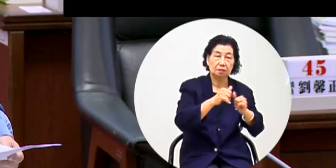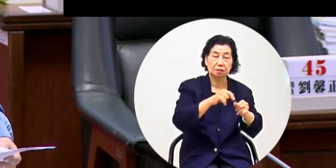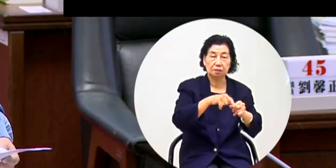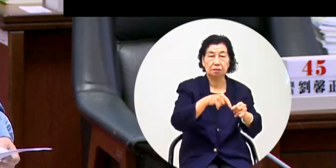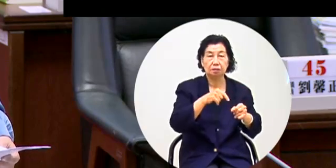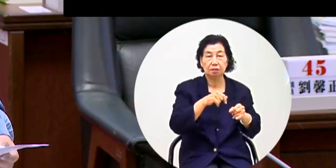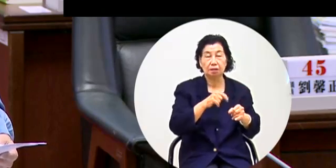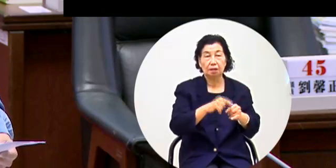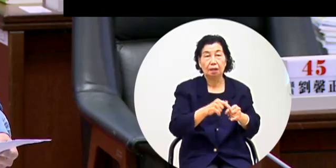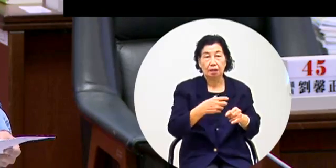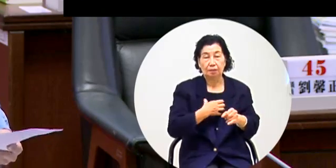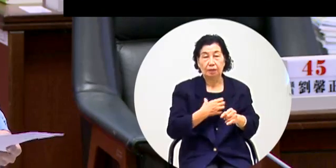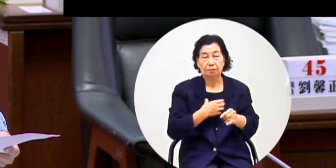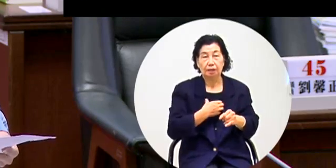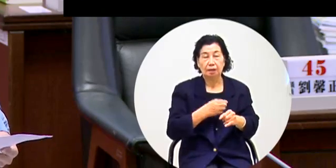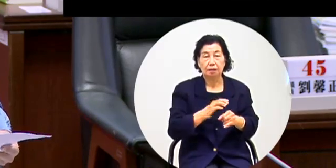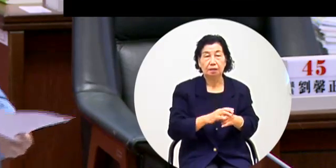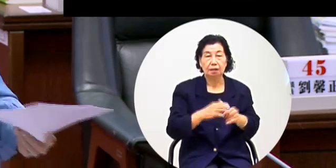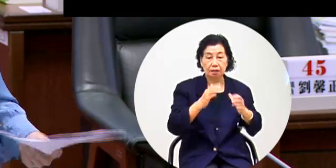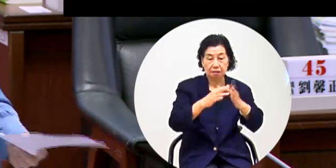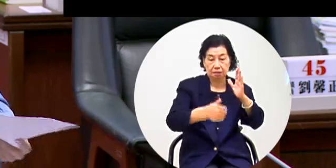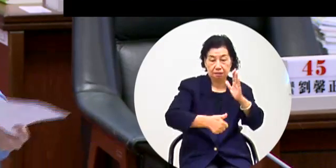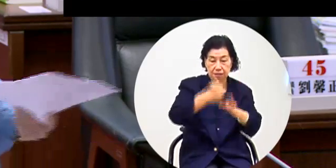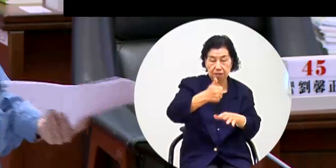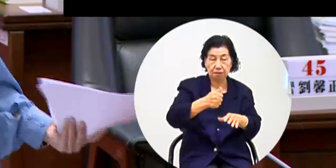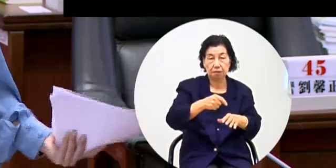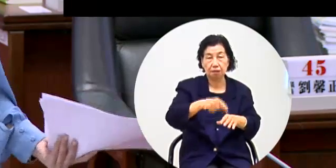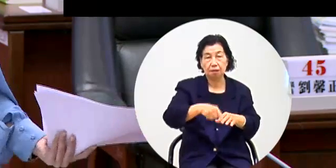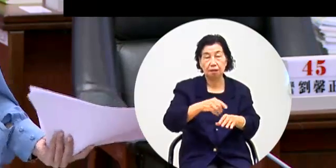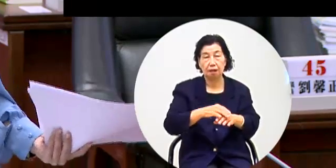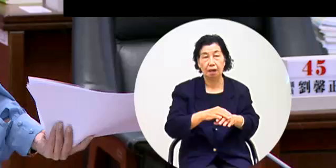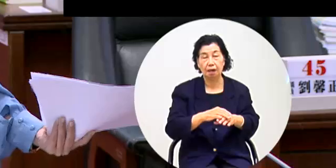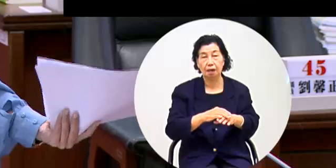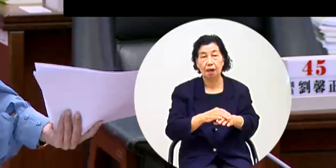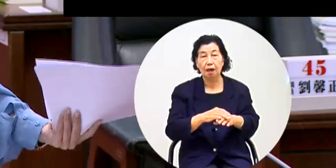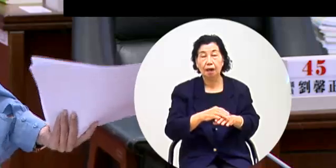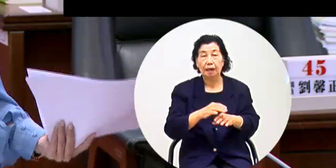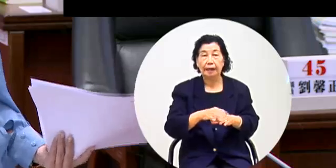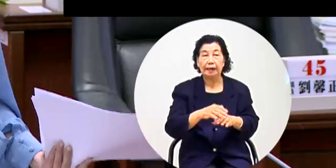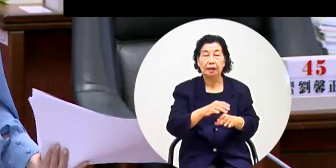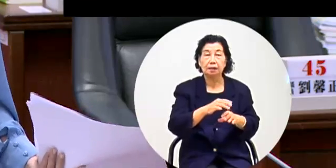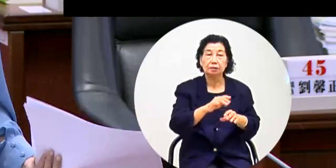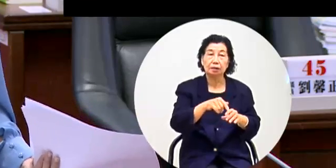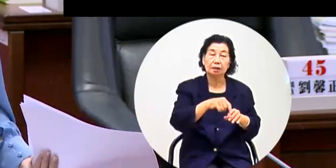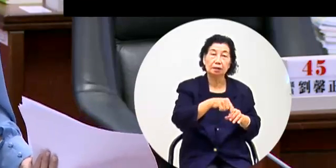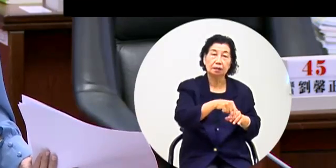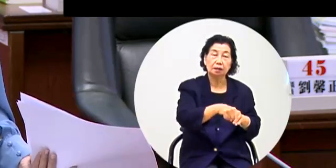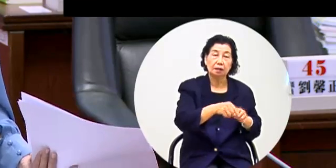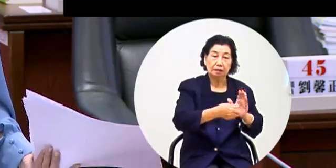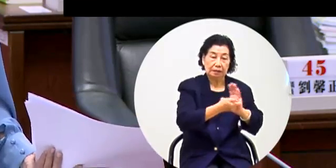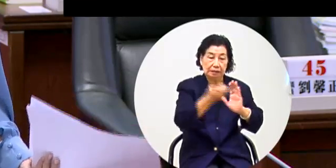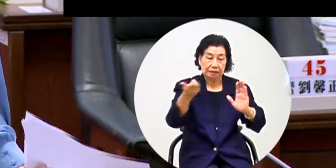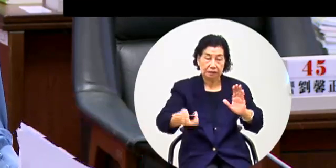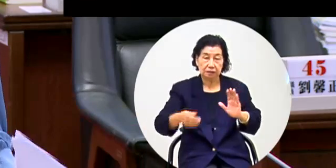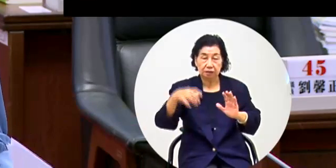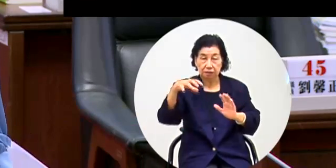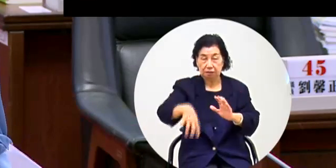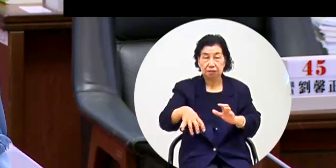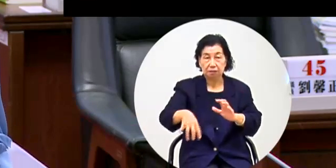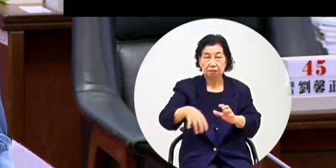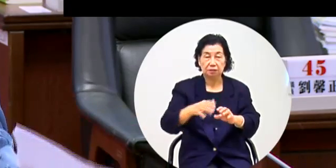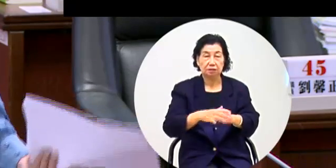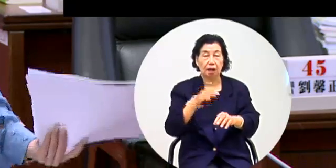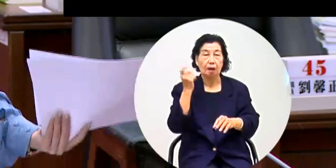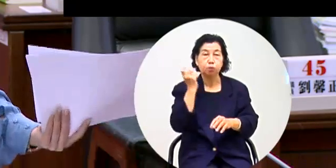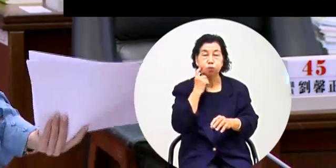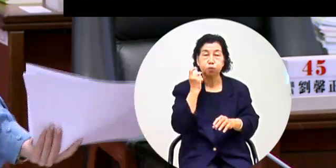案是假的，我觉得迁村案是作假的。那我为什么会这样讲？因为在很多的阶段点，让我感觉，那跟你无相